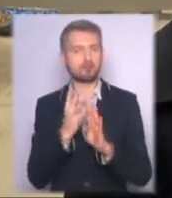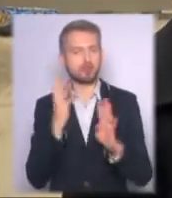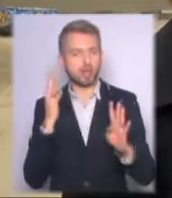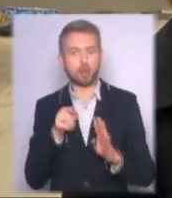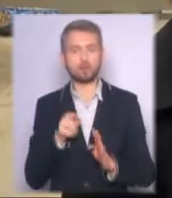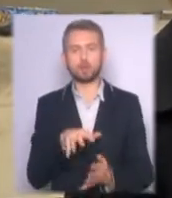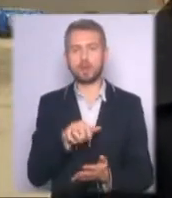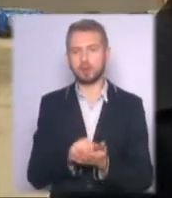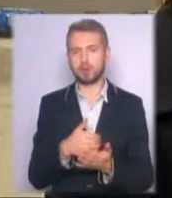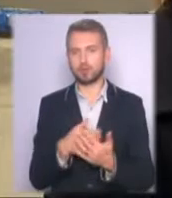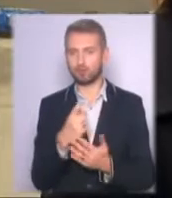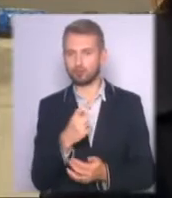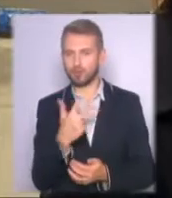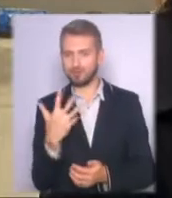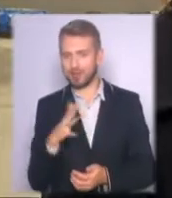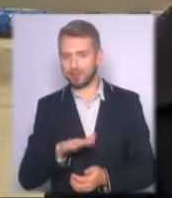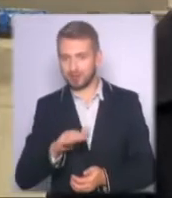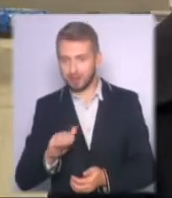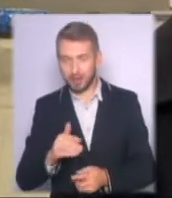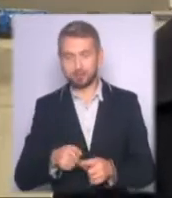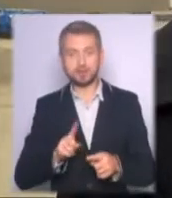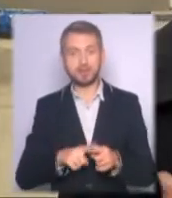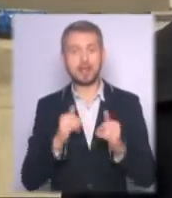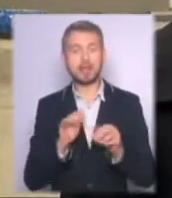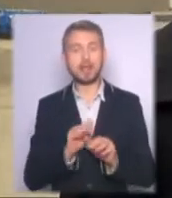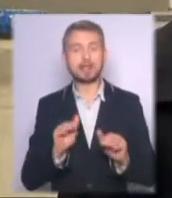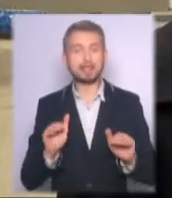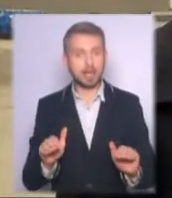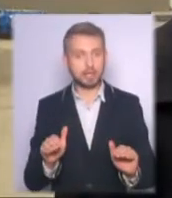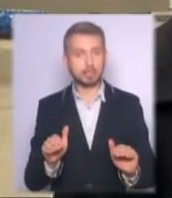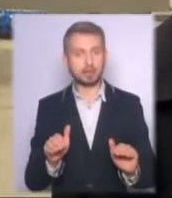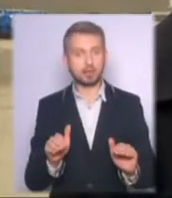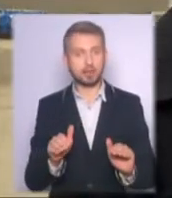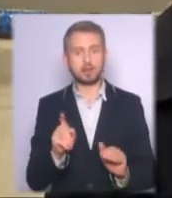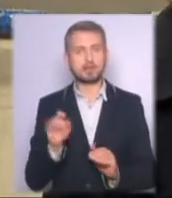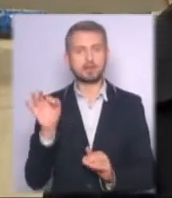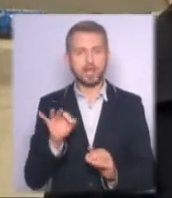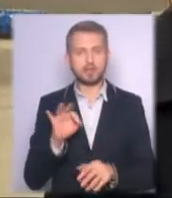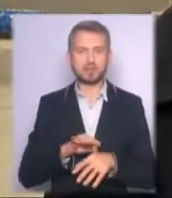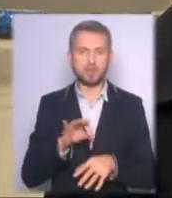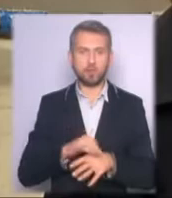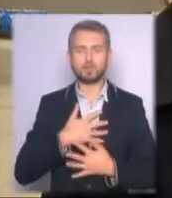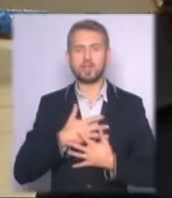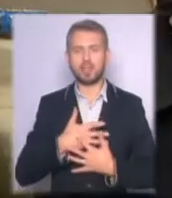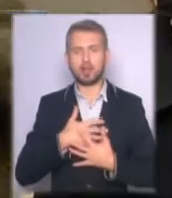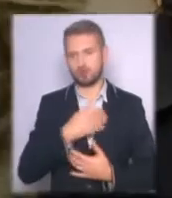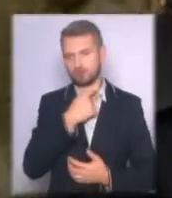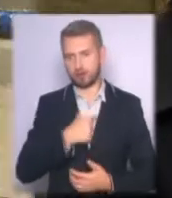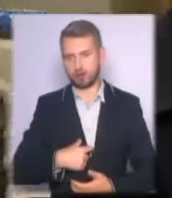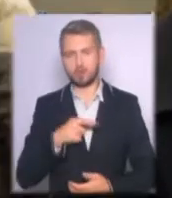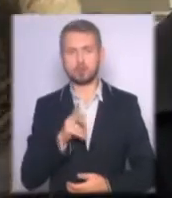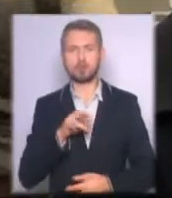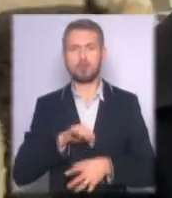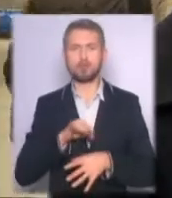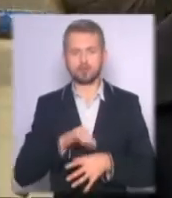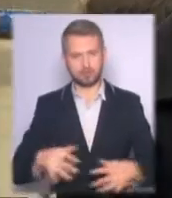близько 135. Це дитсадок саме для дітей з частими захворюваннями дихальних шляхів, ті, які часто хворіють на